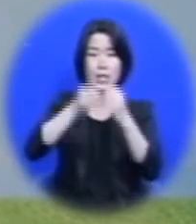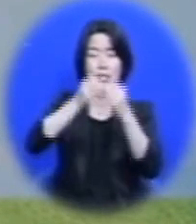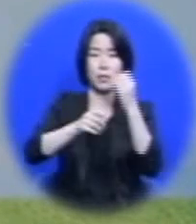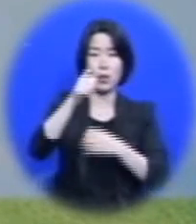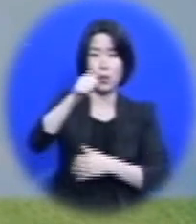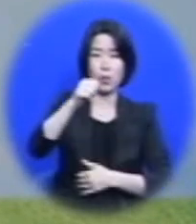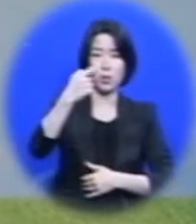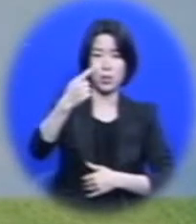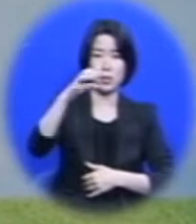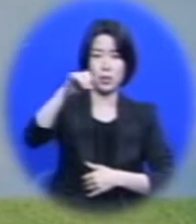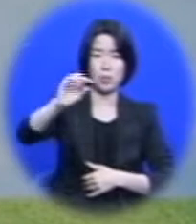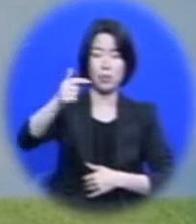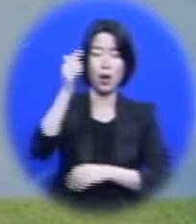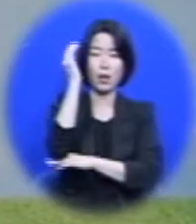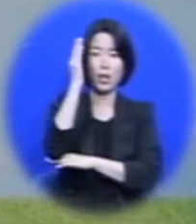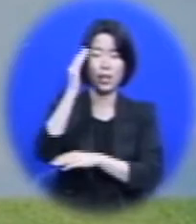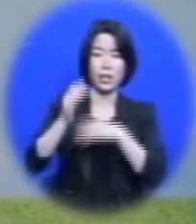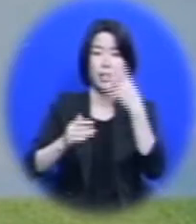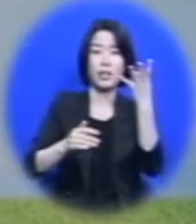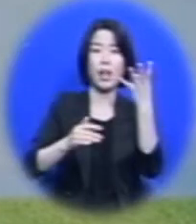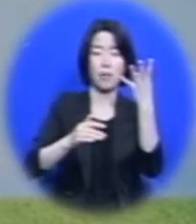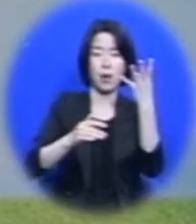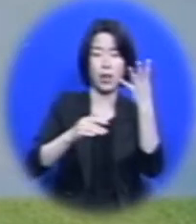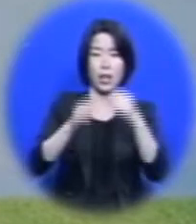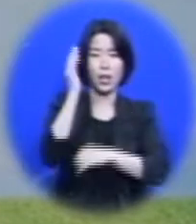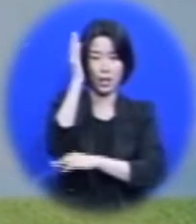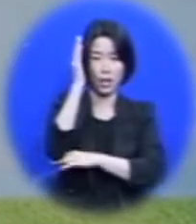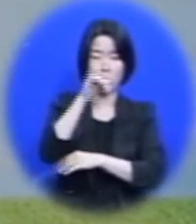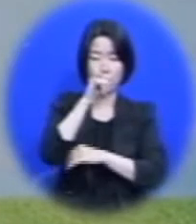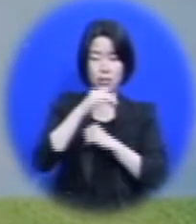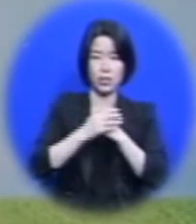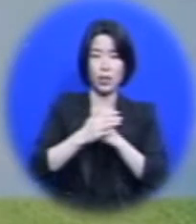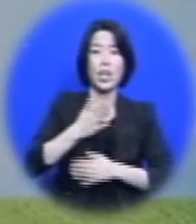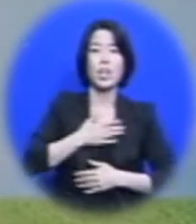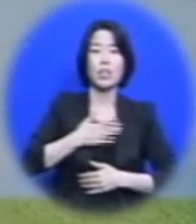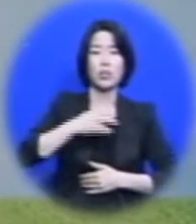51편 강해를 네 번에 걸쳐서 하셨습니다. 그래서 저도